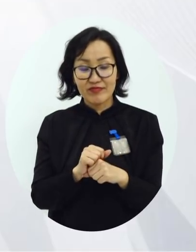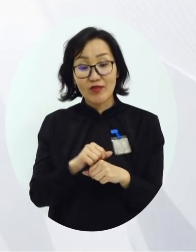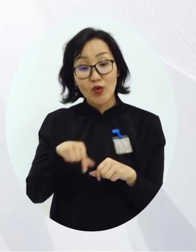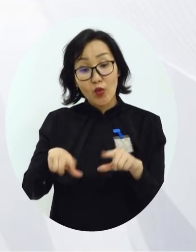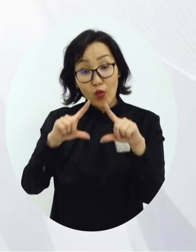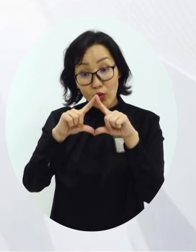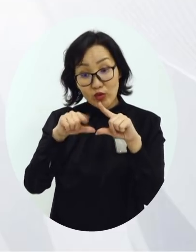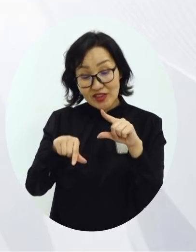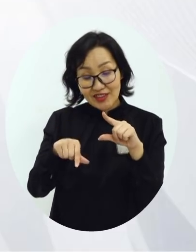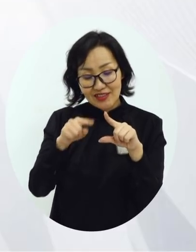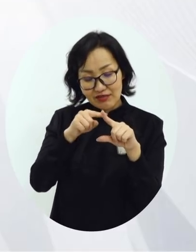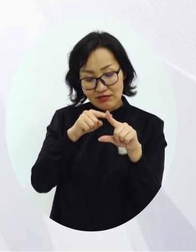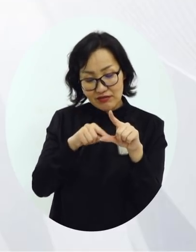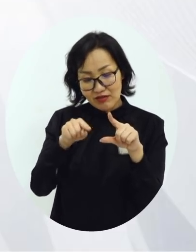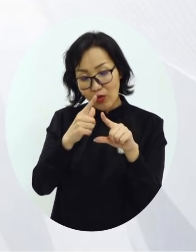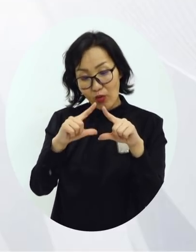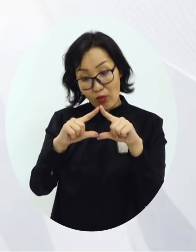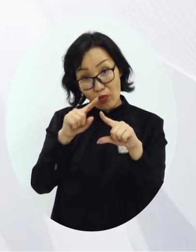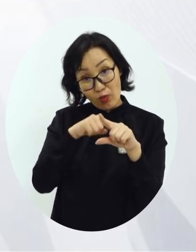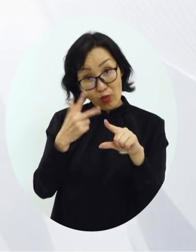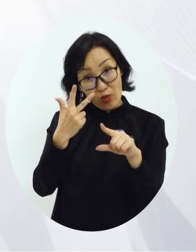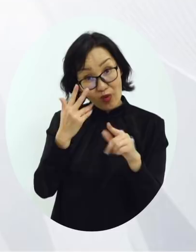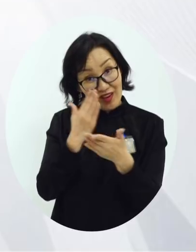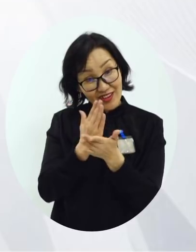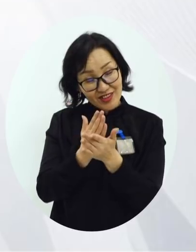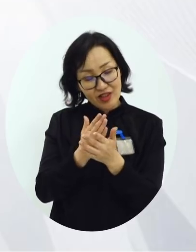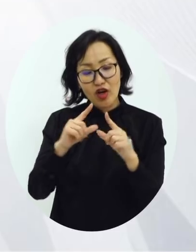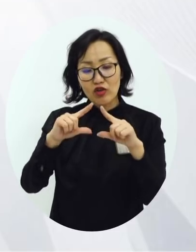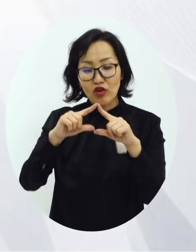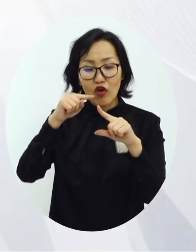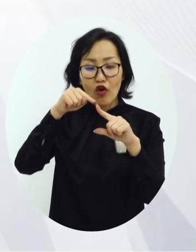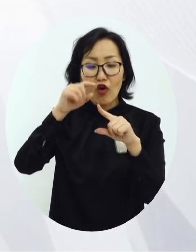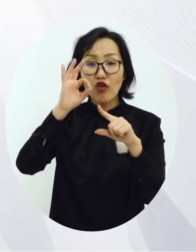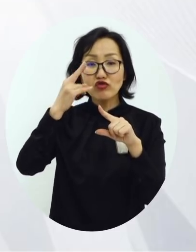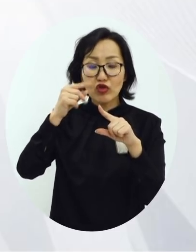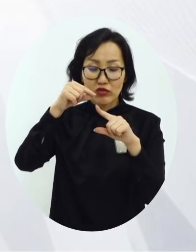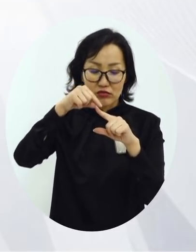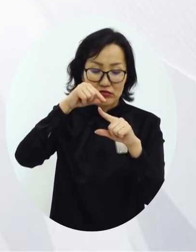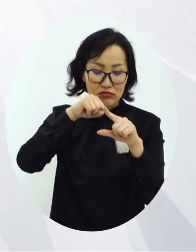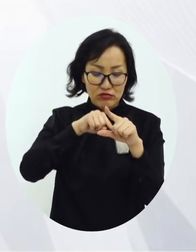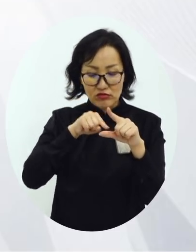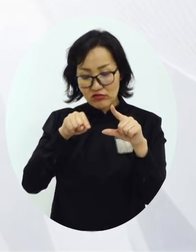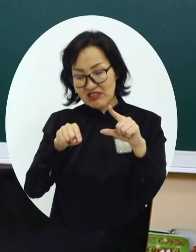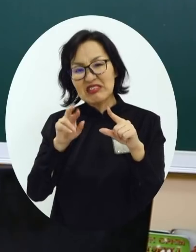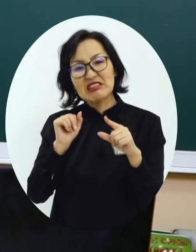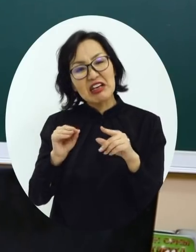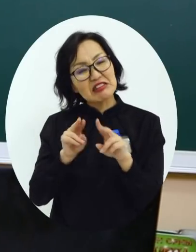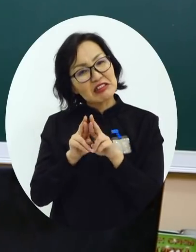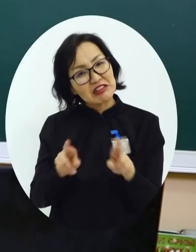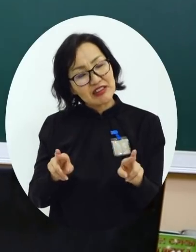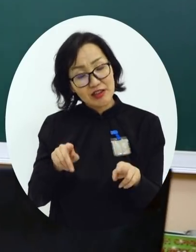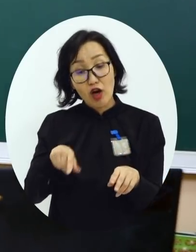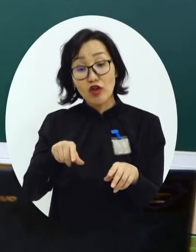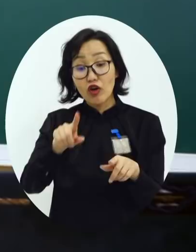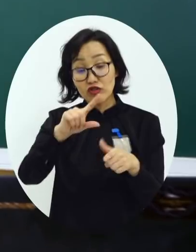За тэгвэл гурвалжин талаар нь ингэж гурав ангилж байгаа юм чинь өнцгөр нь яаж ангилах вэ? За бүгдээрээ тэгш